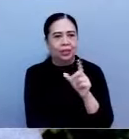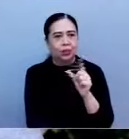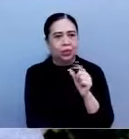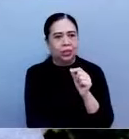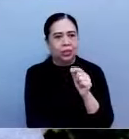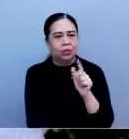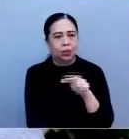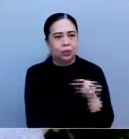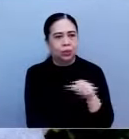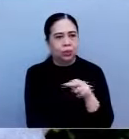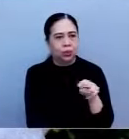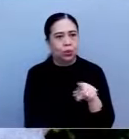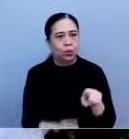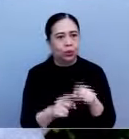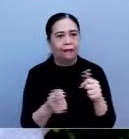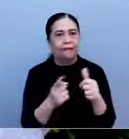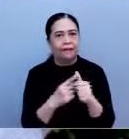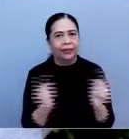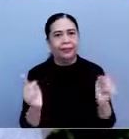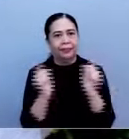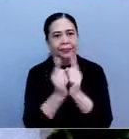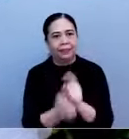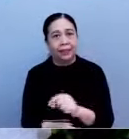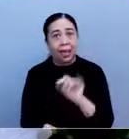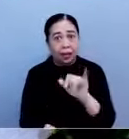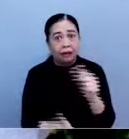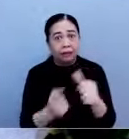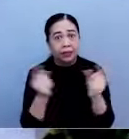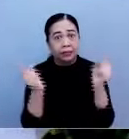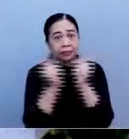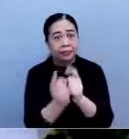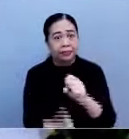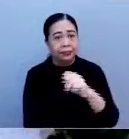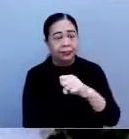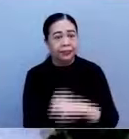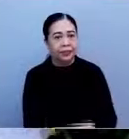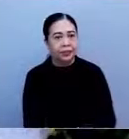February 22, 2022. That was also our first meeting. Ano oras? First meeting niyo? Yes.